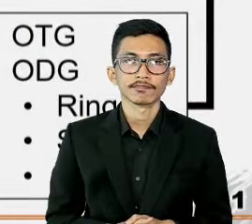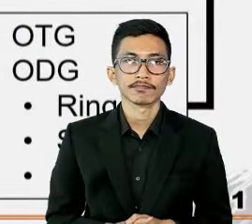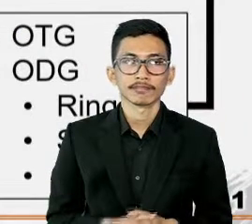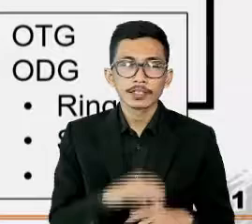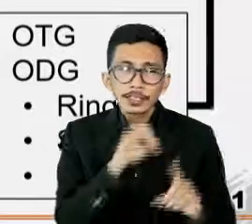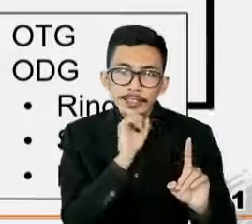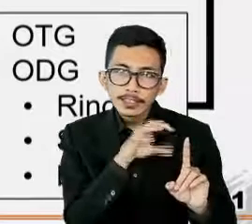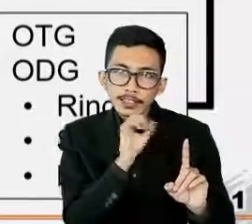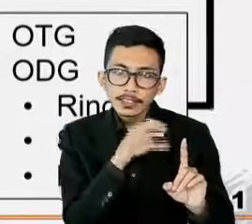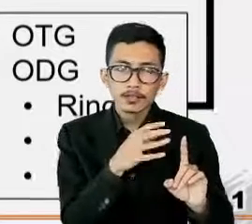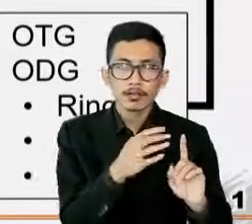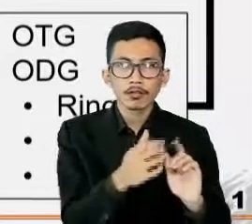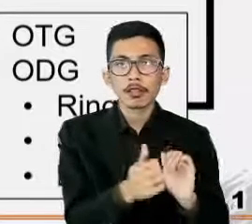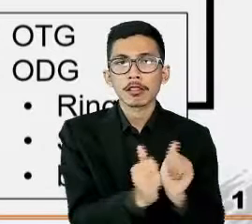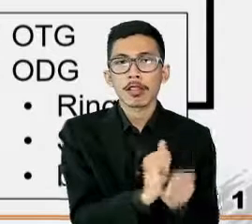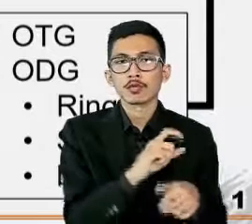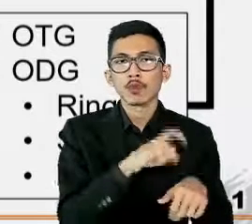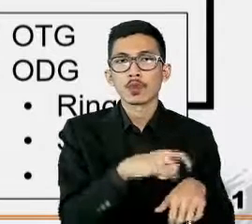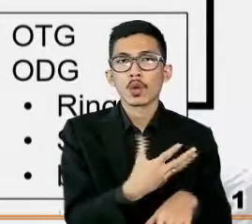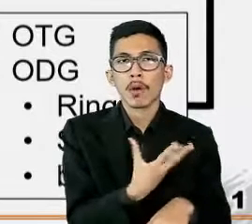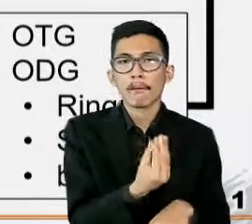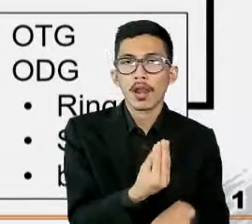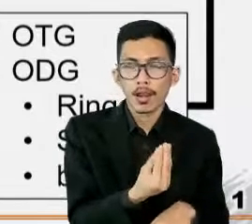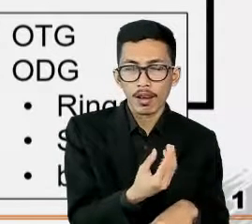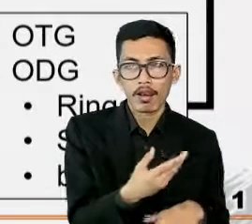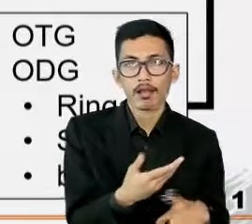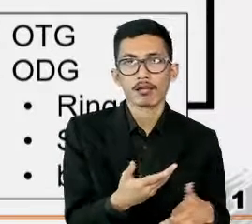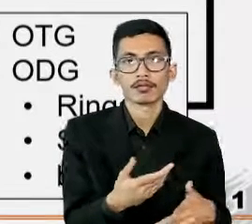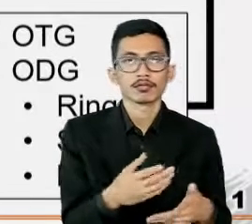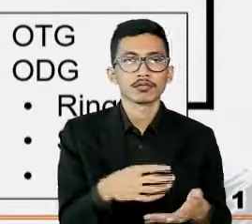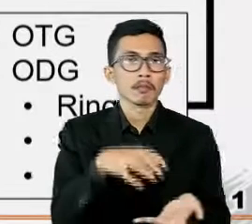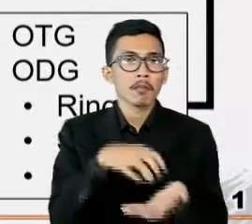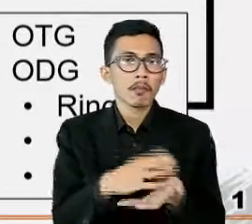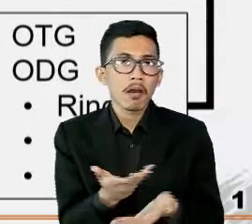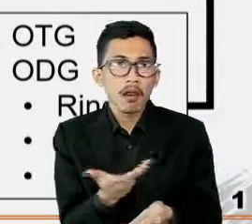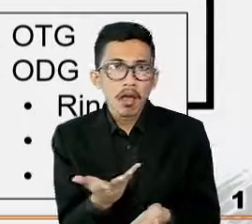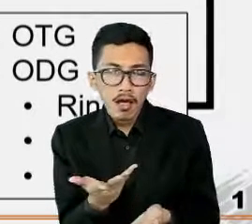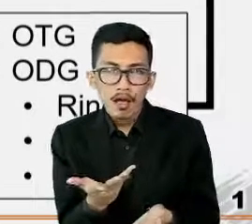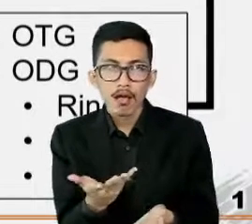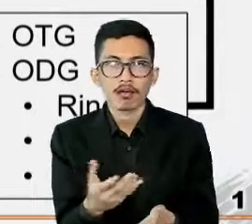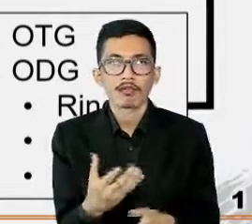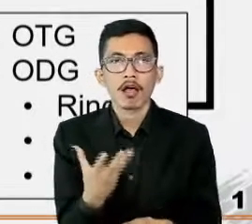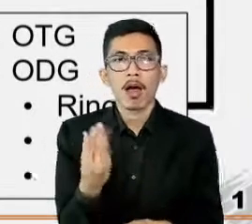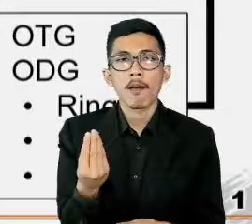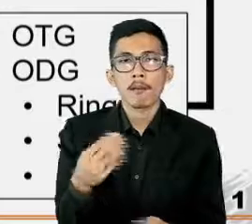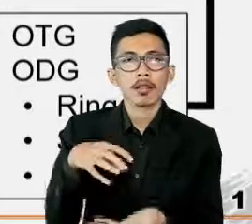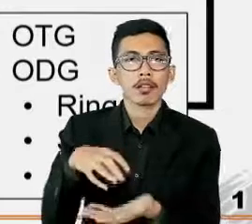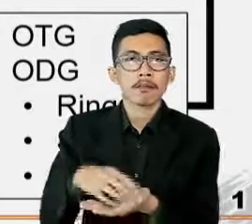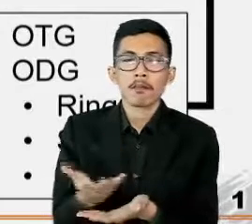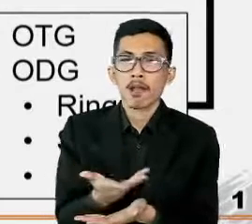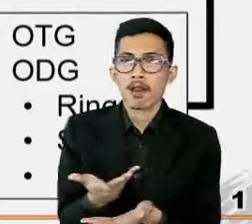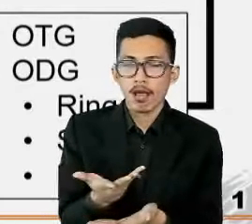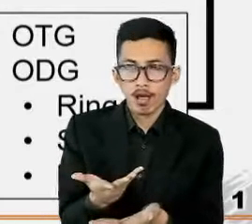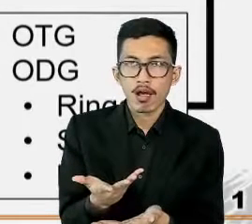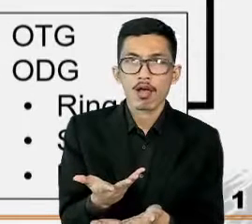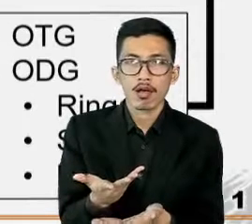Halo tes dengan menggunakan alat tes Hai dan kapan melaksanakan